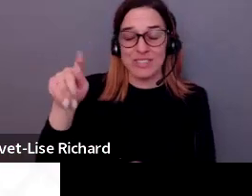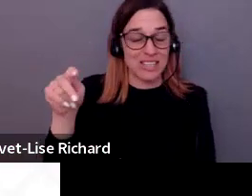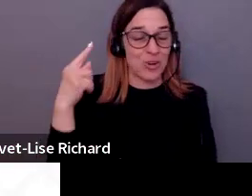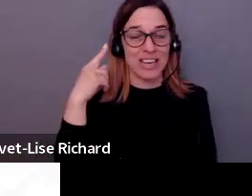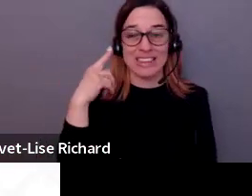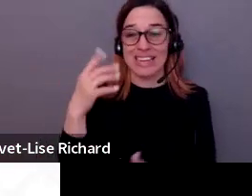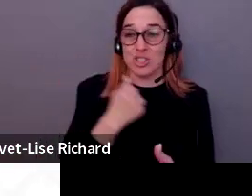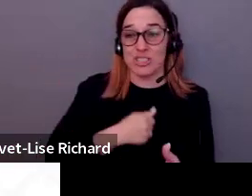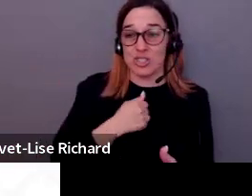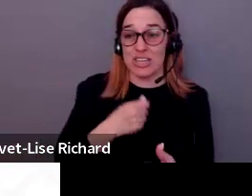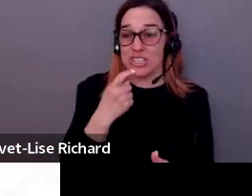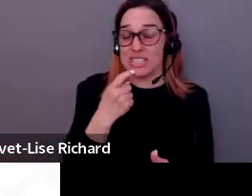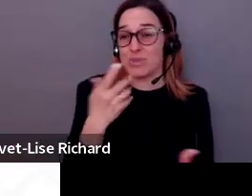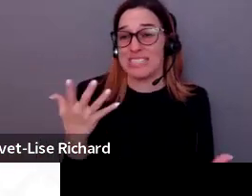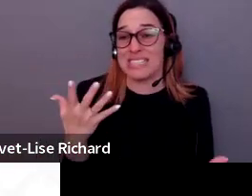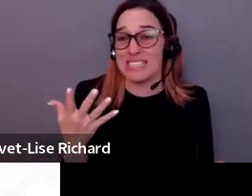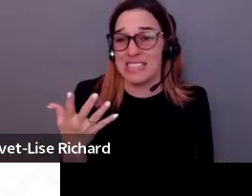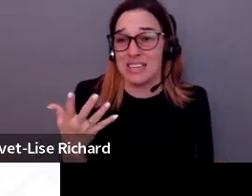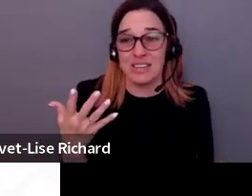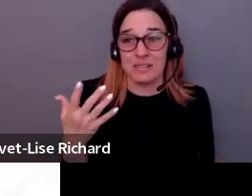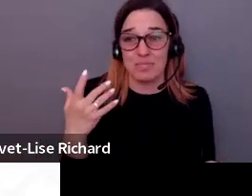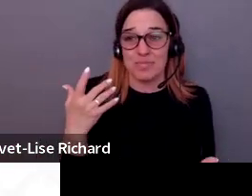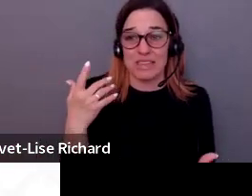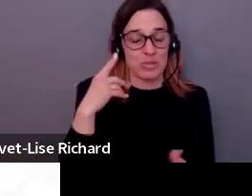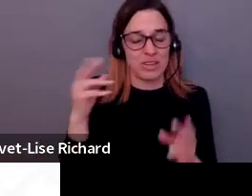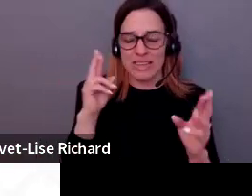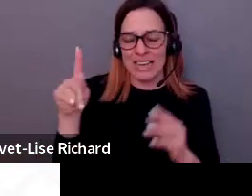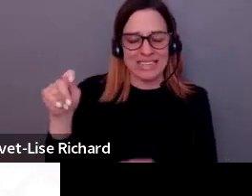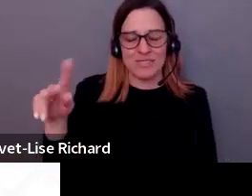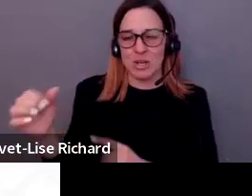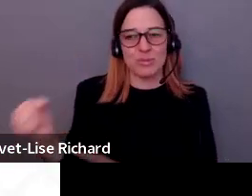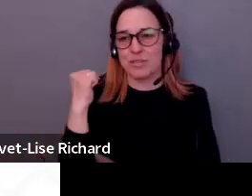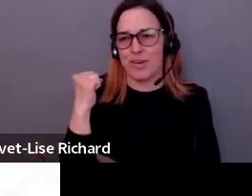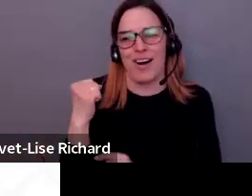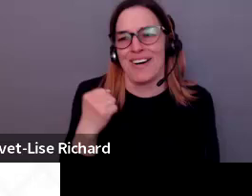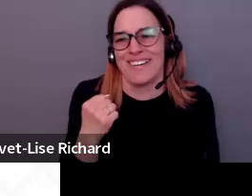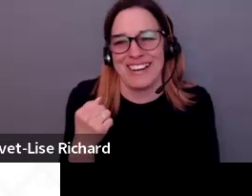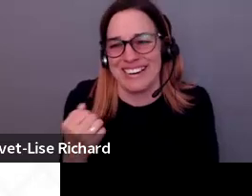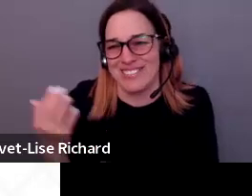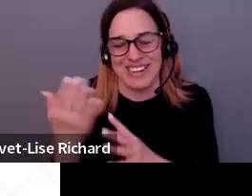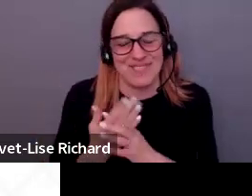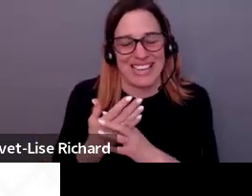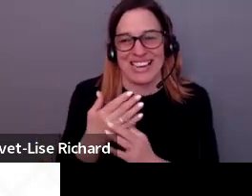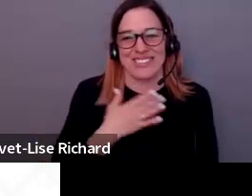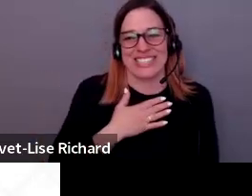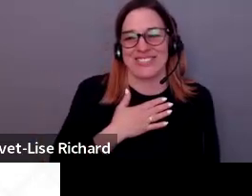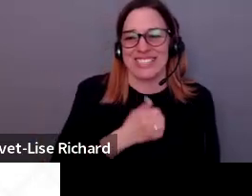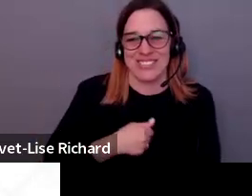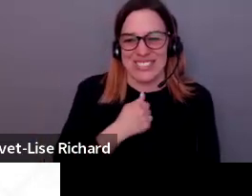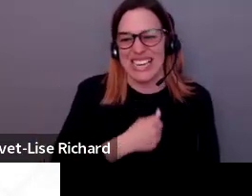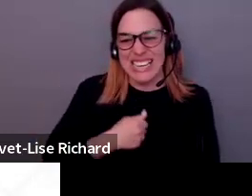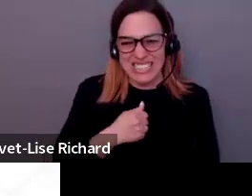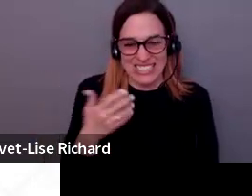il y a une télévision, on entend. Je suis désolée, je ne sais pas c'est qui. On entend la télévision, puis c'est Ouais.